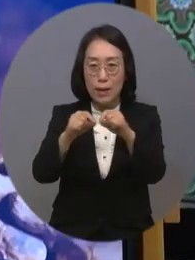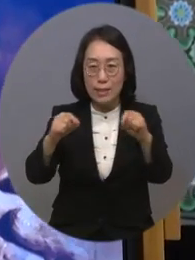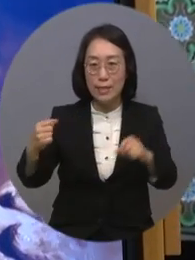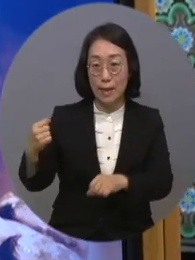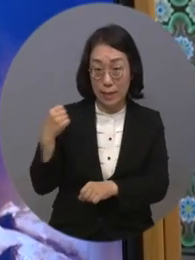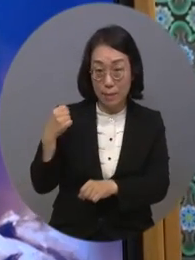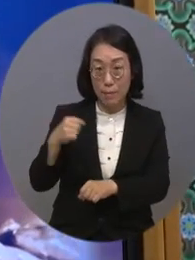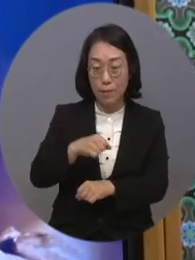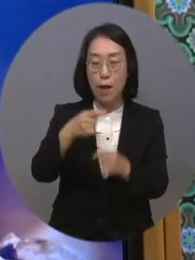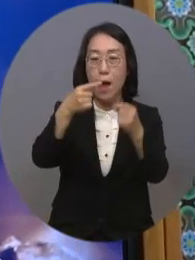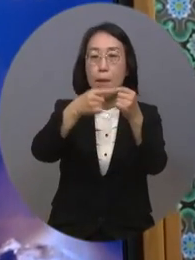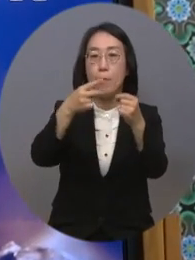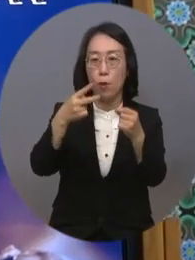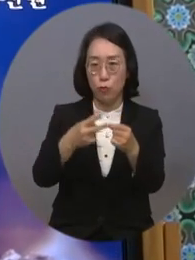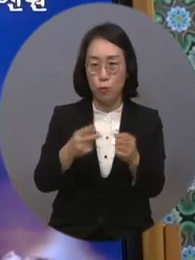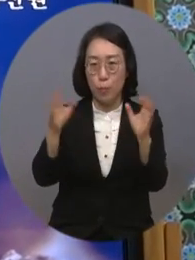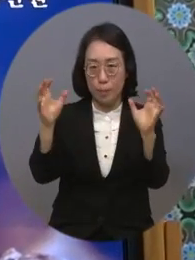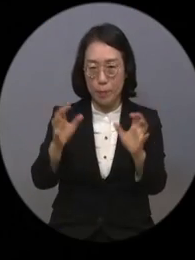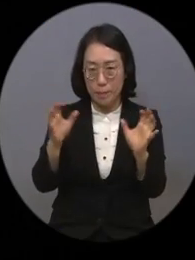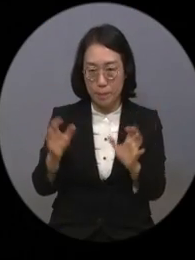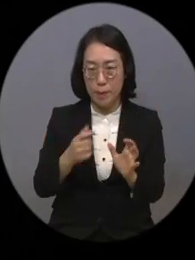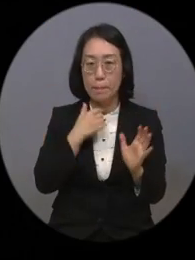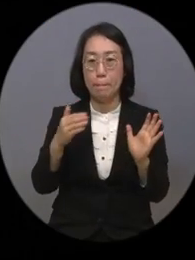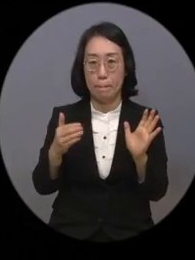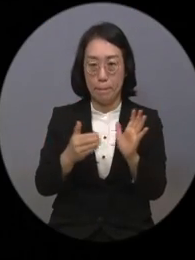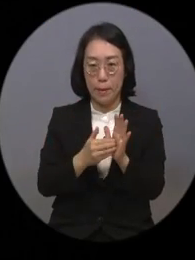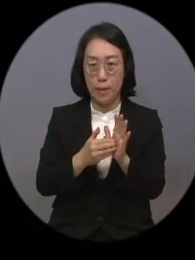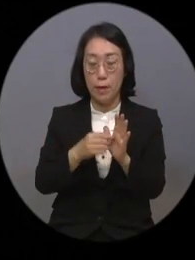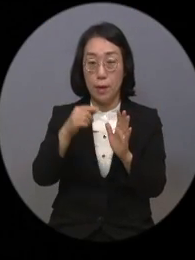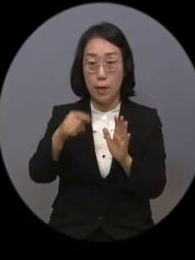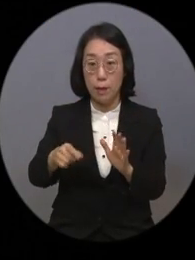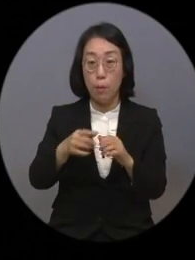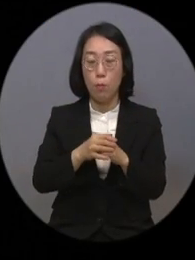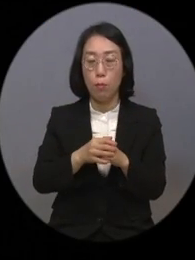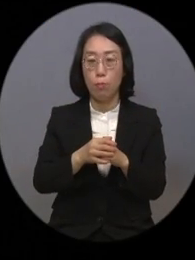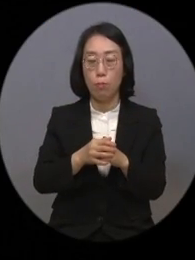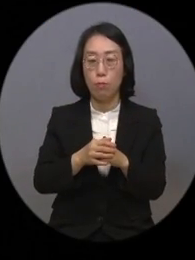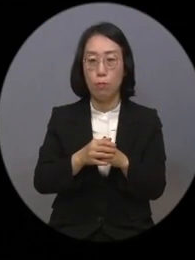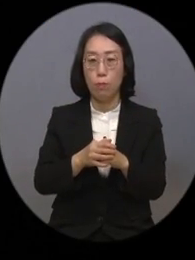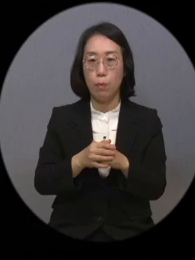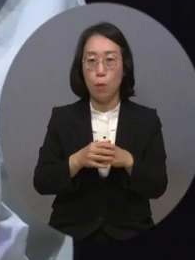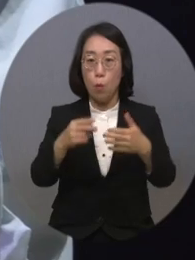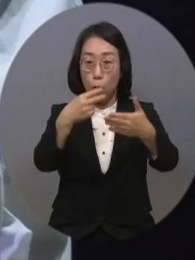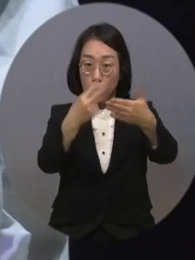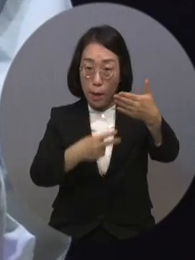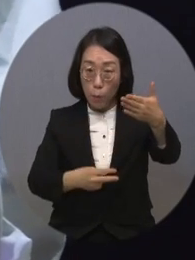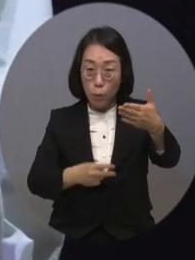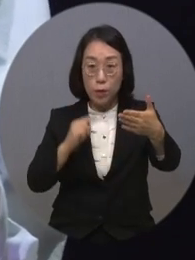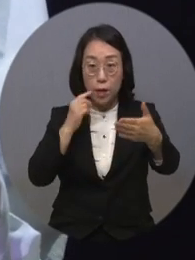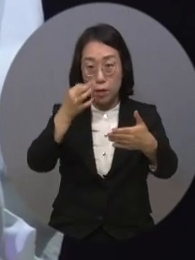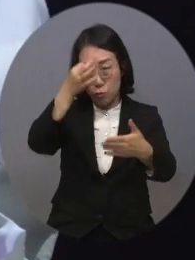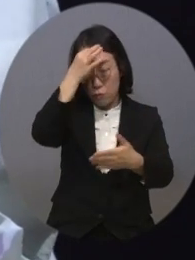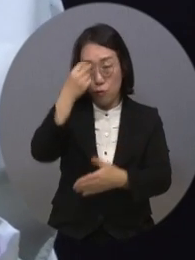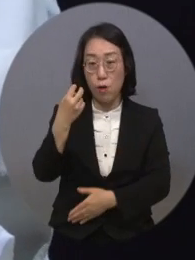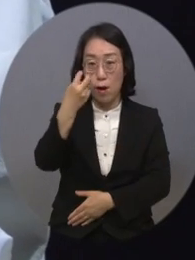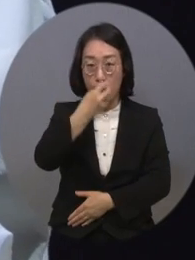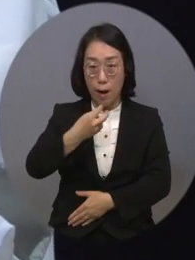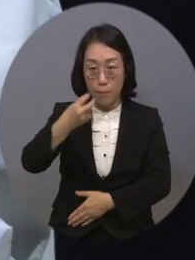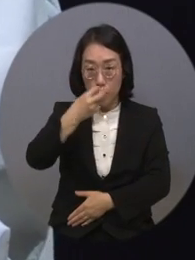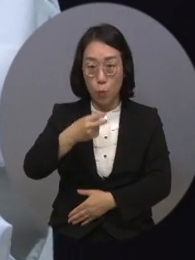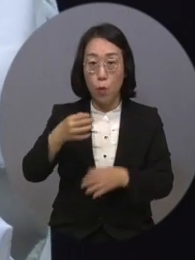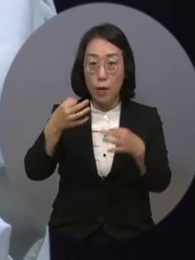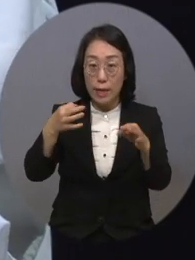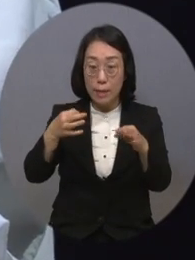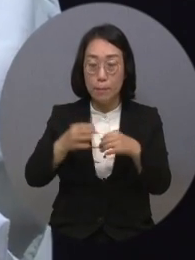20일 두 번에 걸쳐 진행됐습니다. 이번 작품의 대본과 예술감독은 김희정 상명대학교 교수가